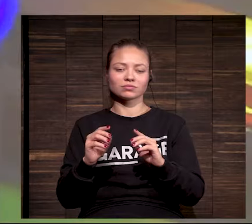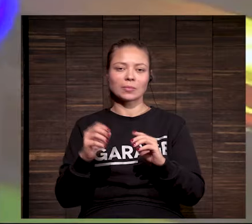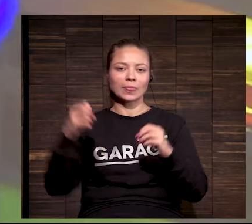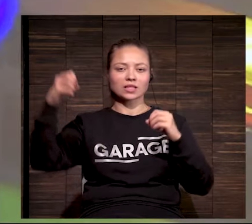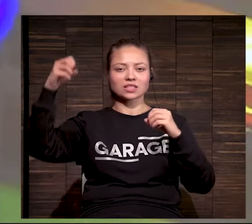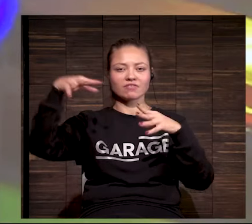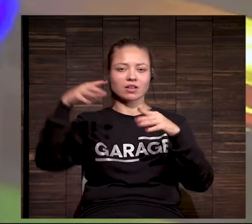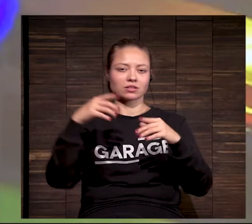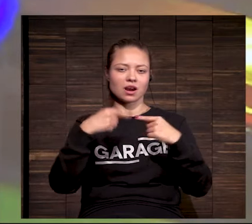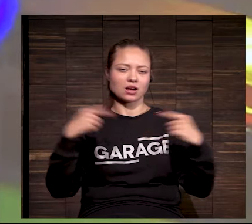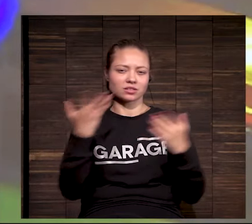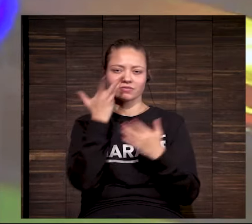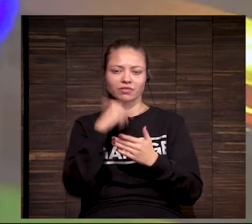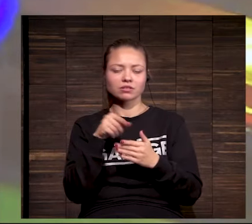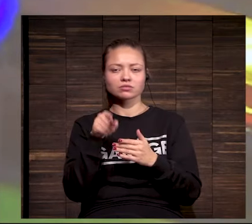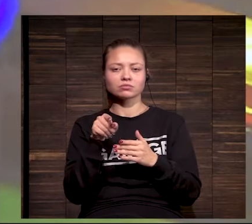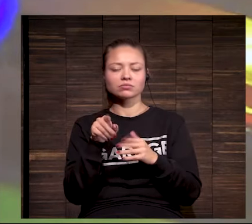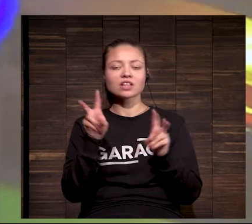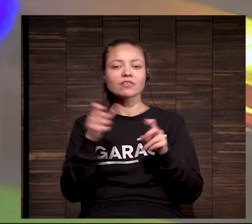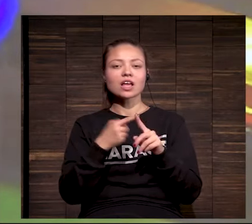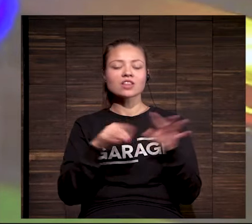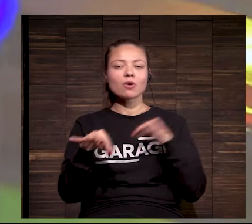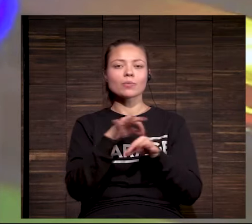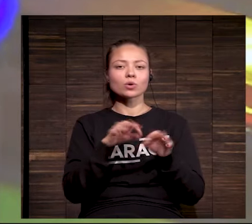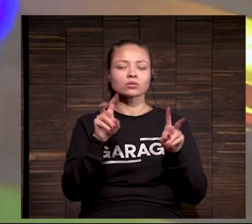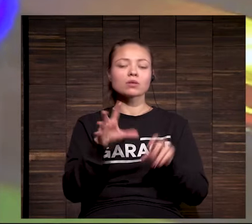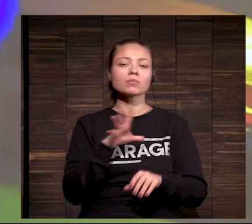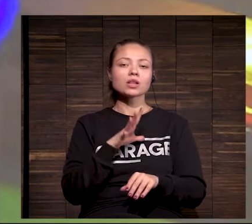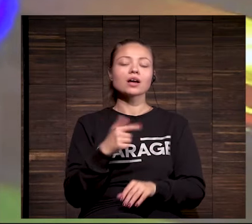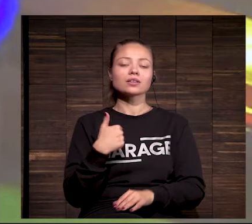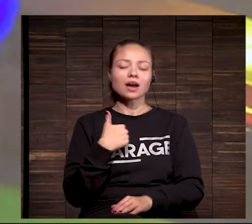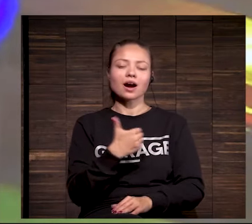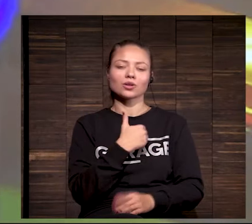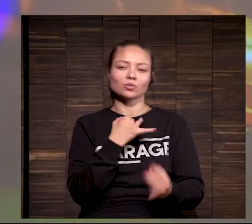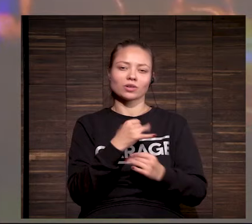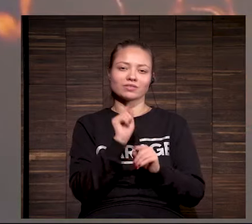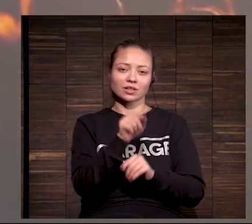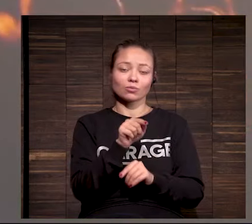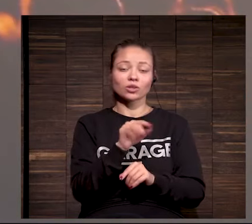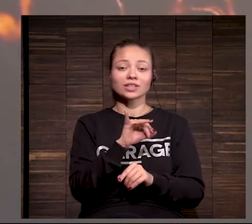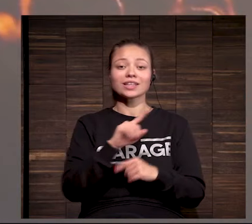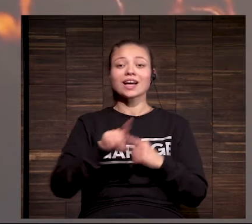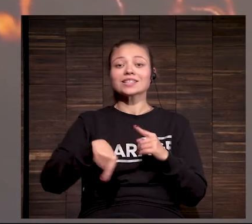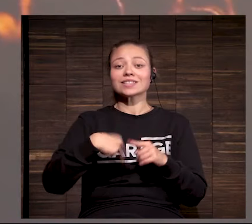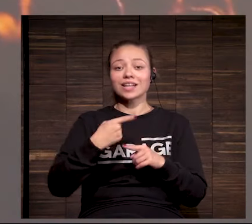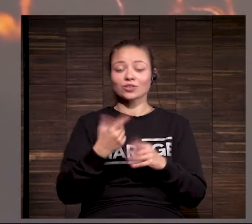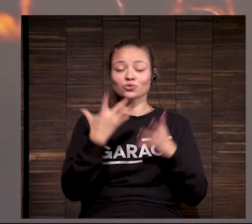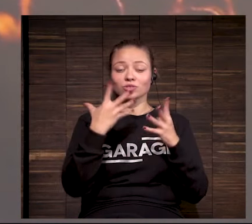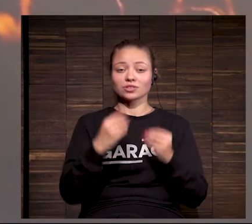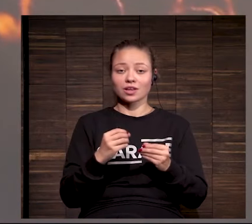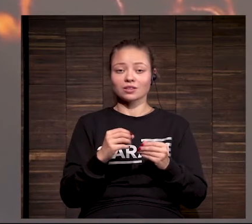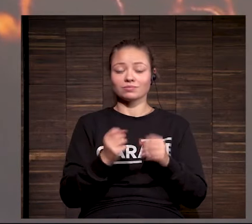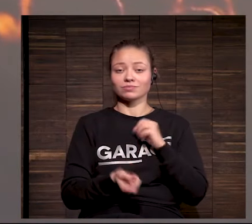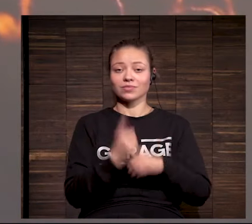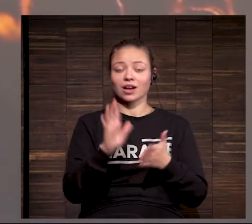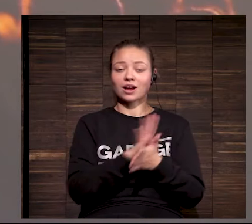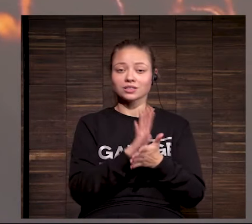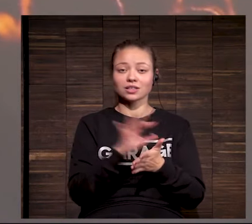разного цвета название этого проекта была я хочу с тобой поговорить и на следующий день вышло газеты с заголовком